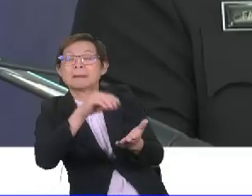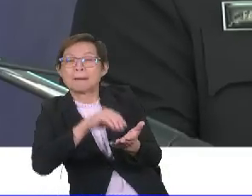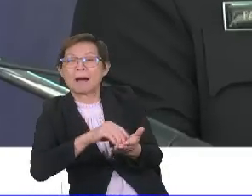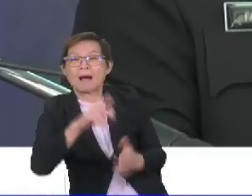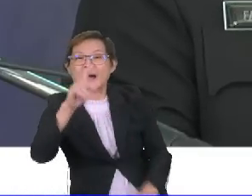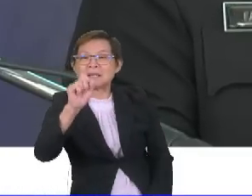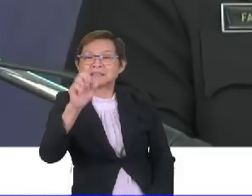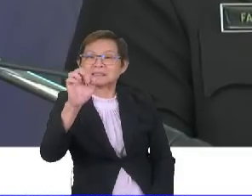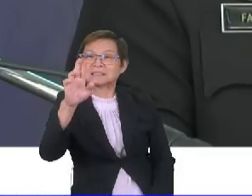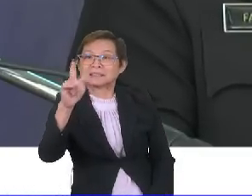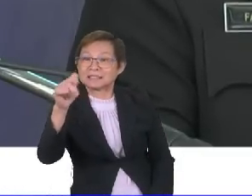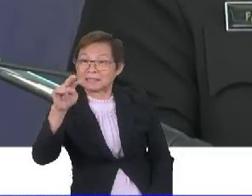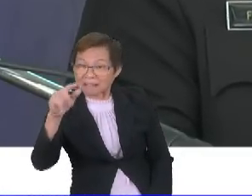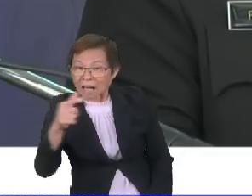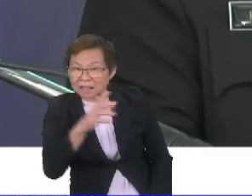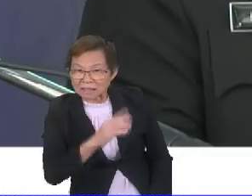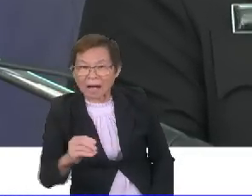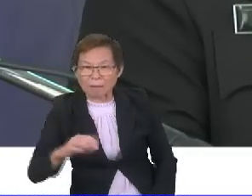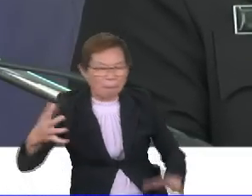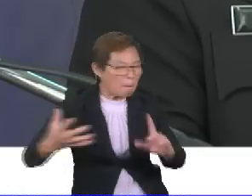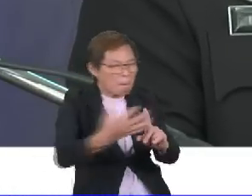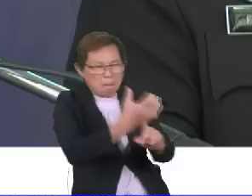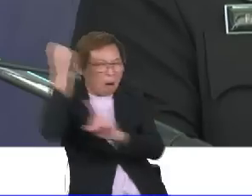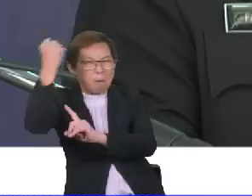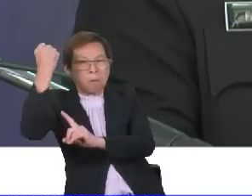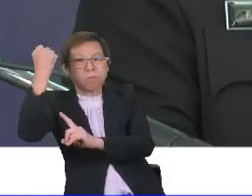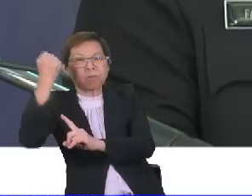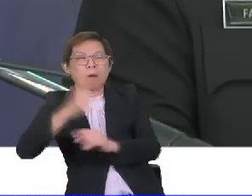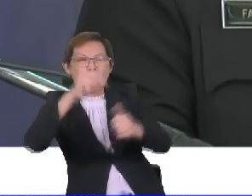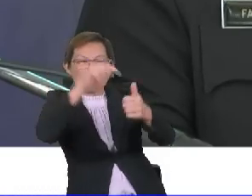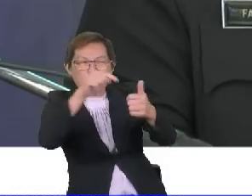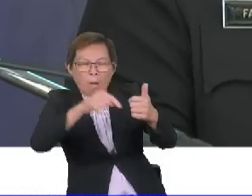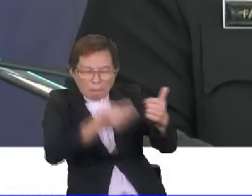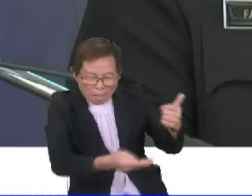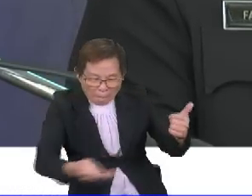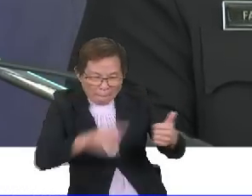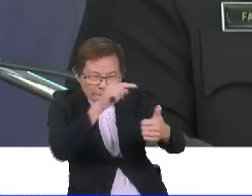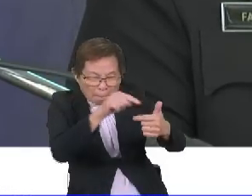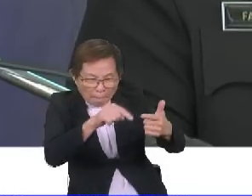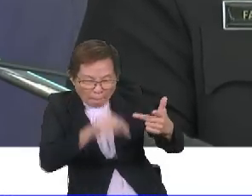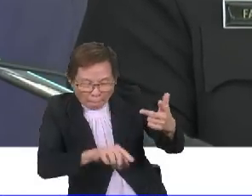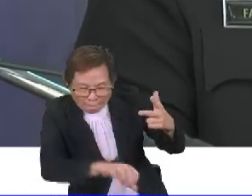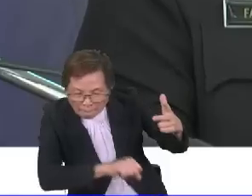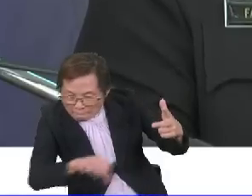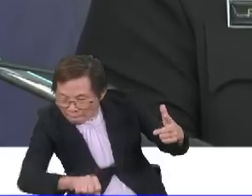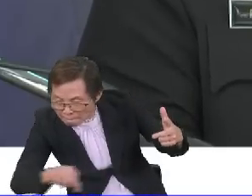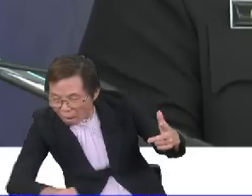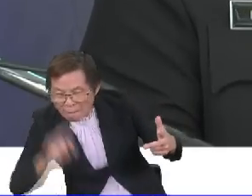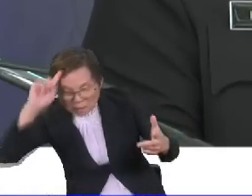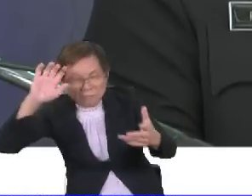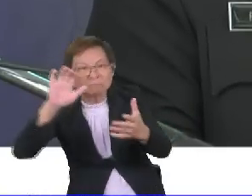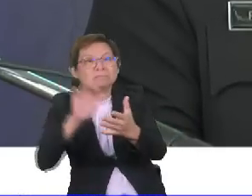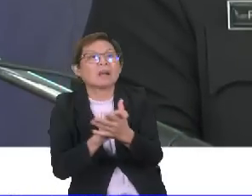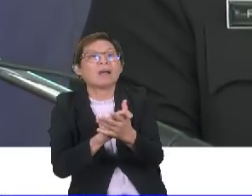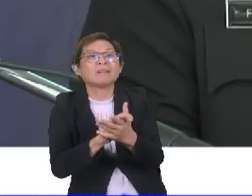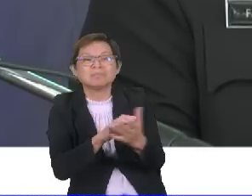dan seterusnya berjaya merampas beberapa barang Kiss yang dipercayai digunakan